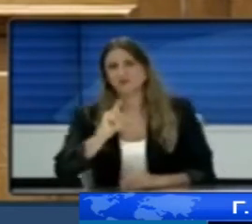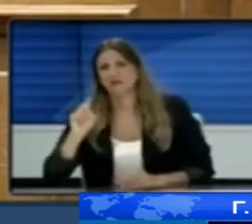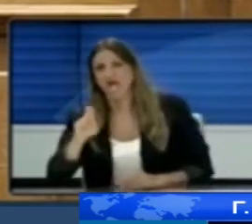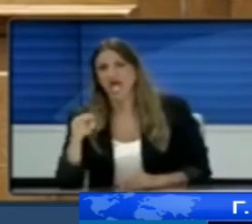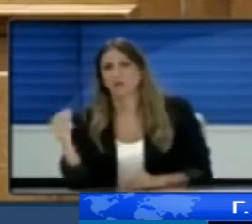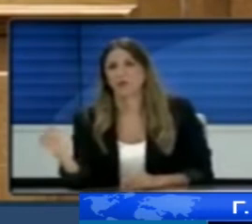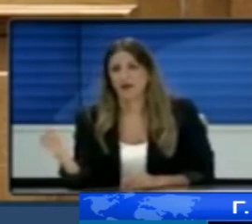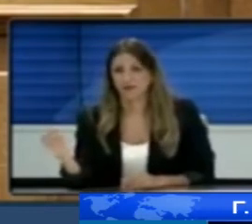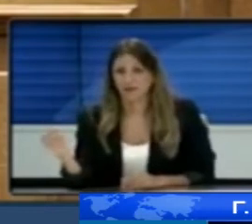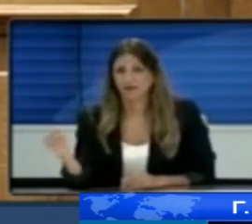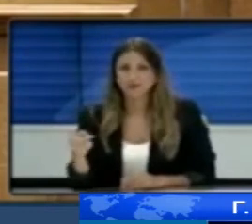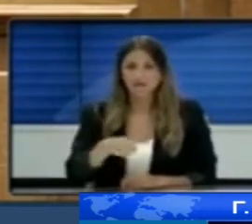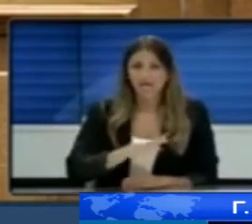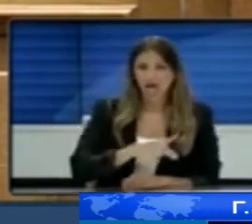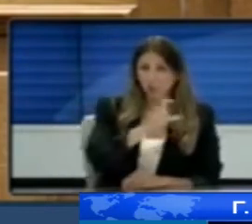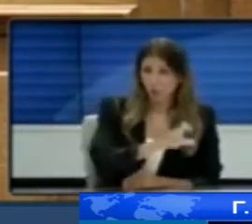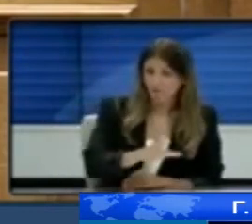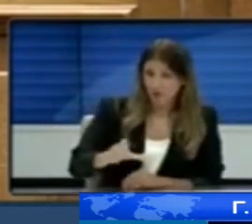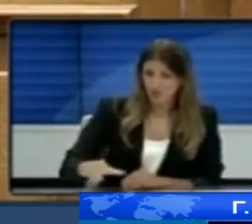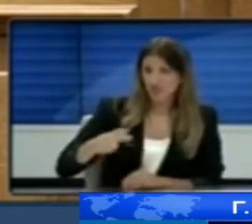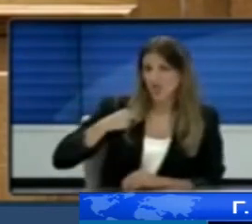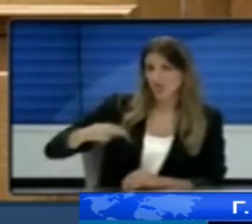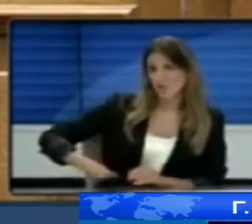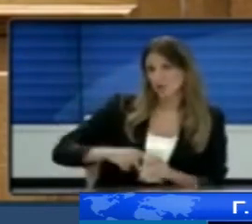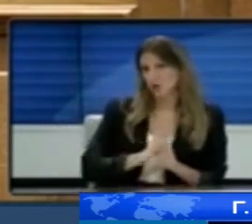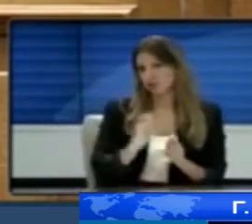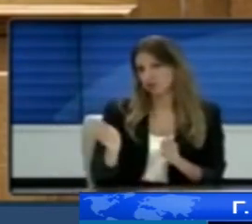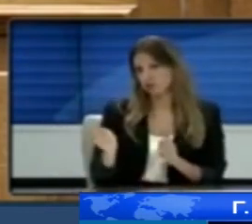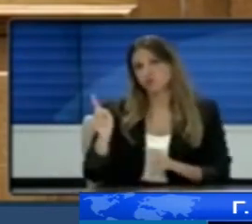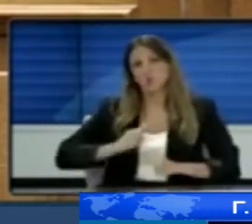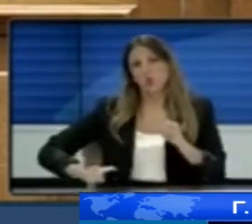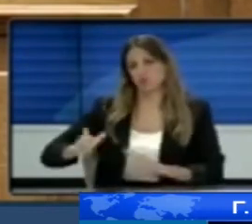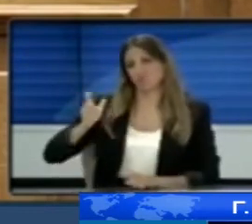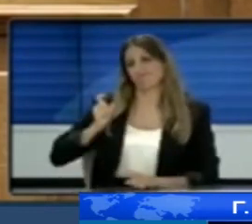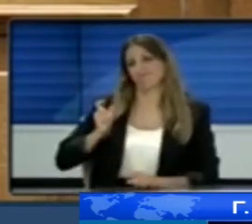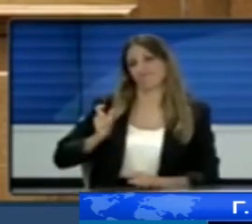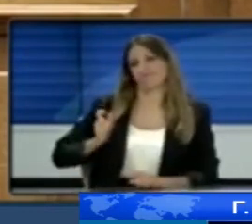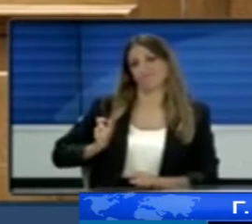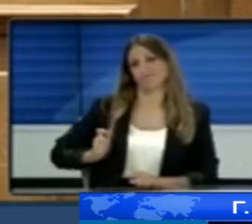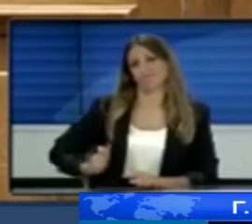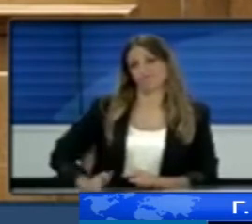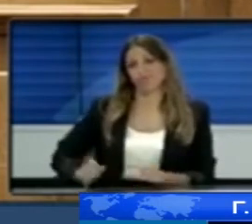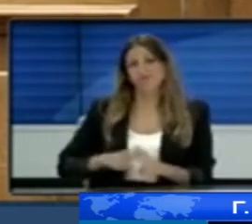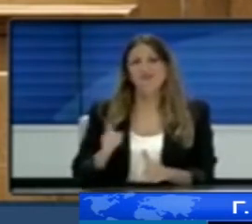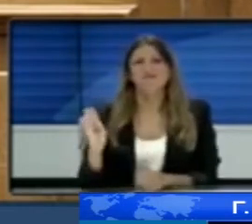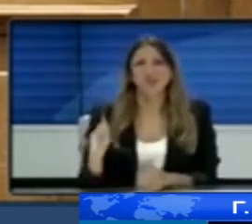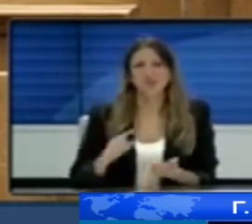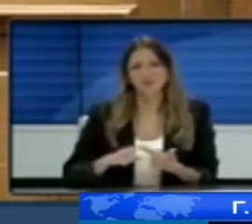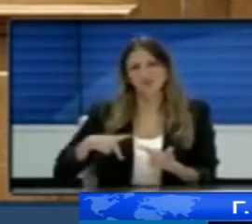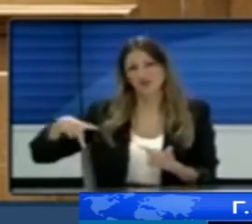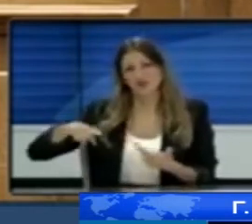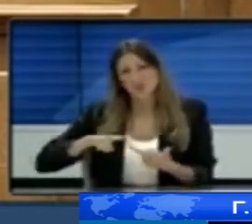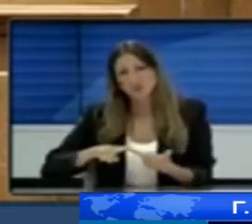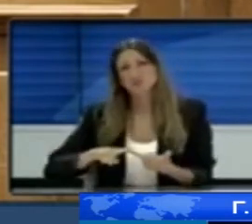έχουν πάει από τους πολίτες και από το δημόσιο στον κύριο Βαρδινογιάννη, στον κύριο Λάτσι, στον κύριο Περιστέρη, στον κύριο Μιτιλινέο,